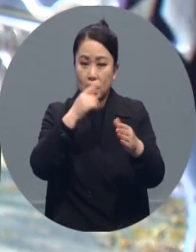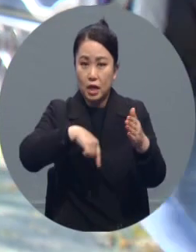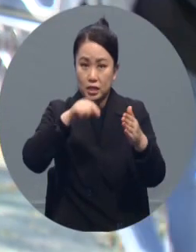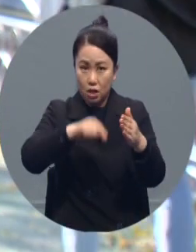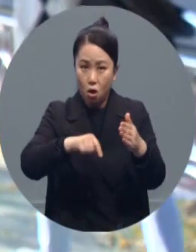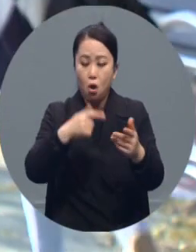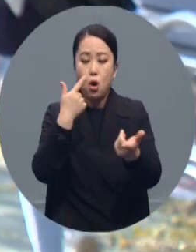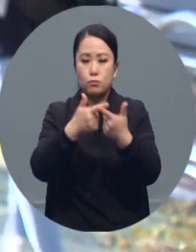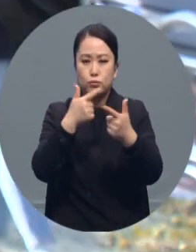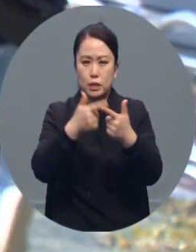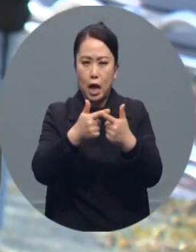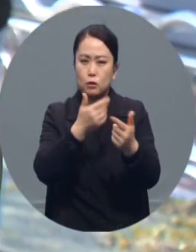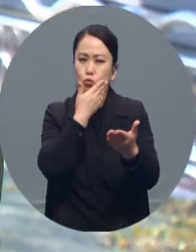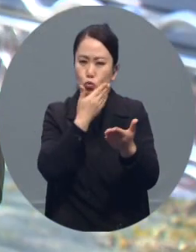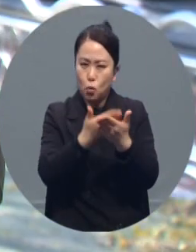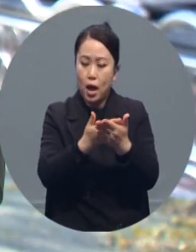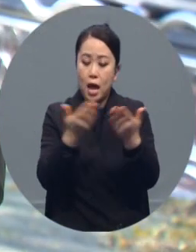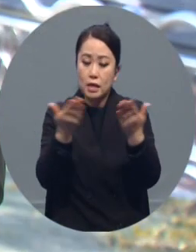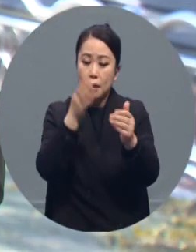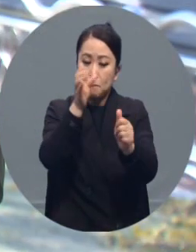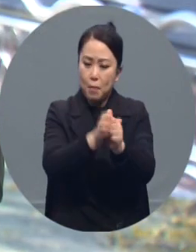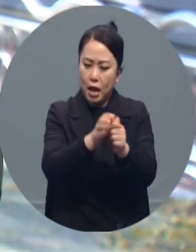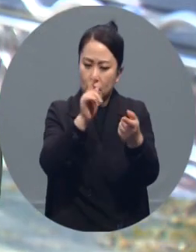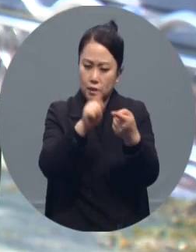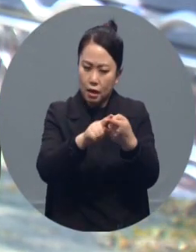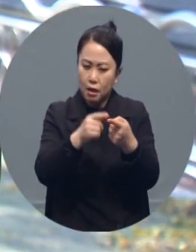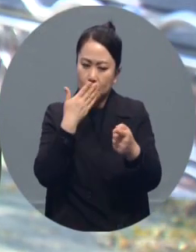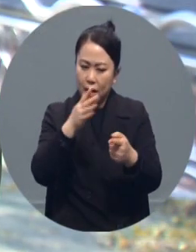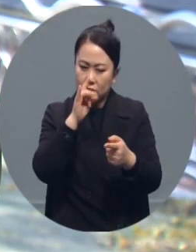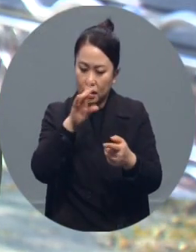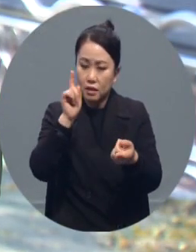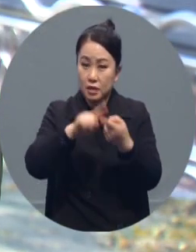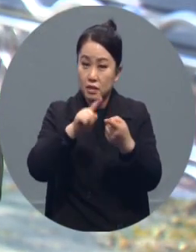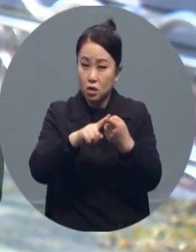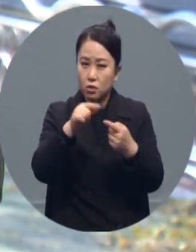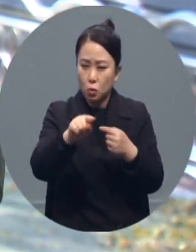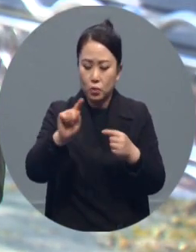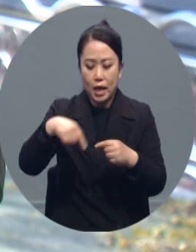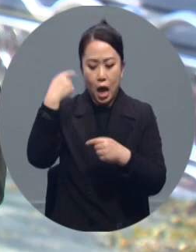여부가 부산의 차기 총선 공천 판도에도 큰 영향을 줄 수